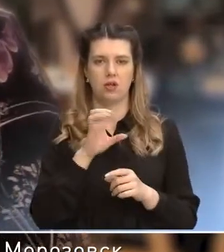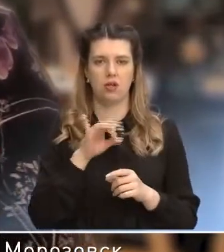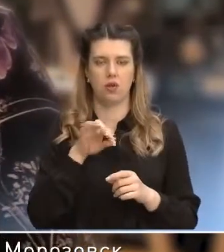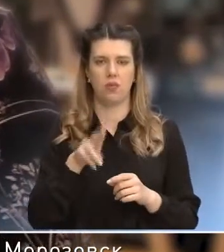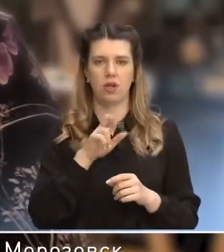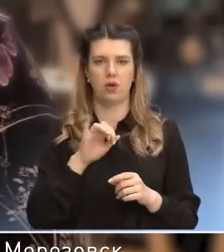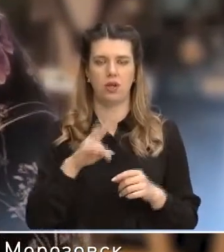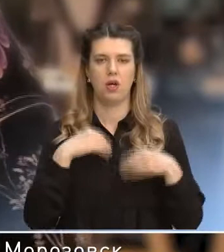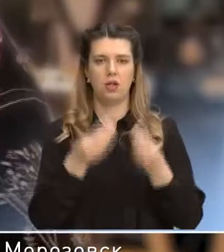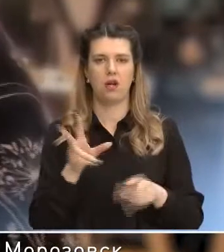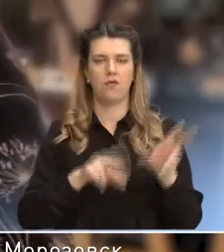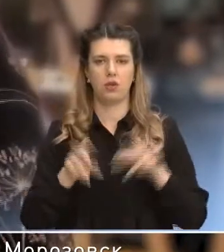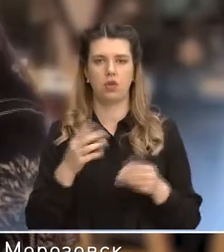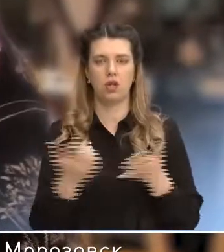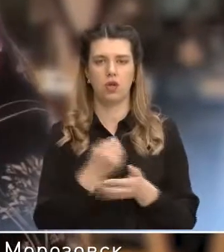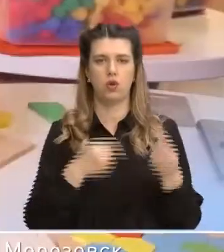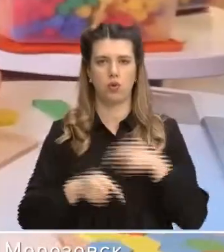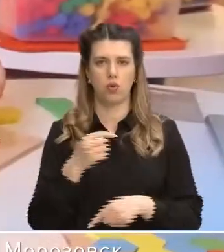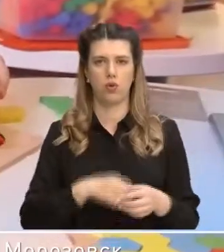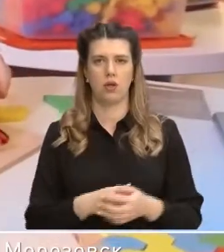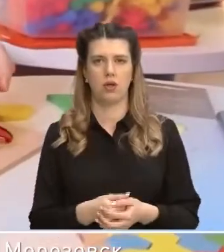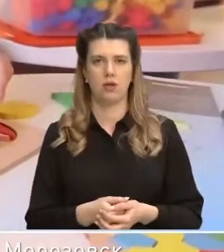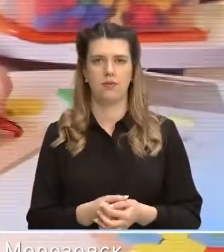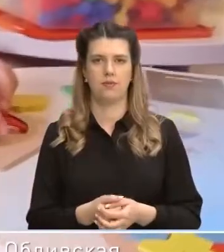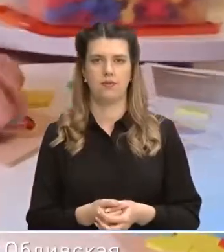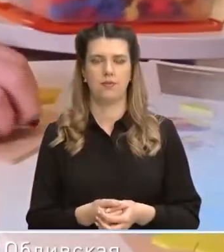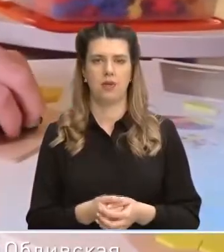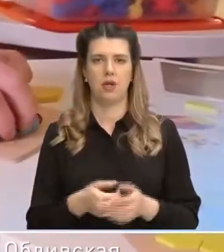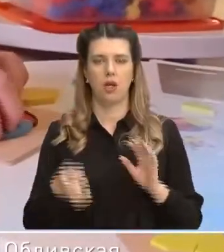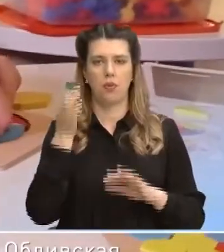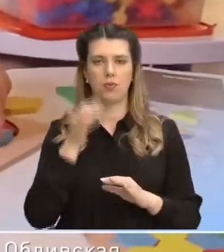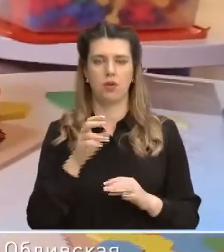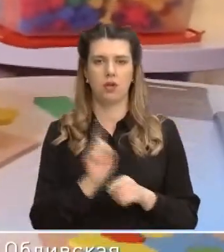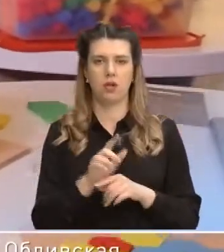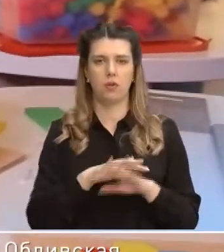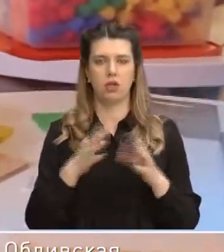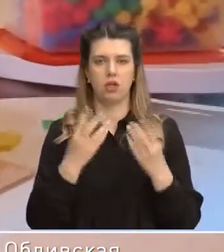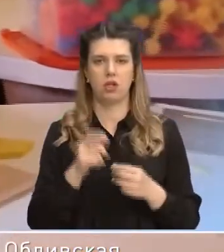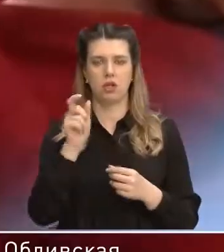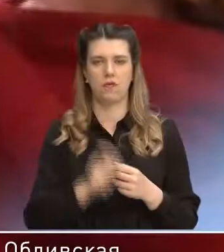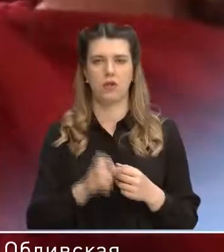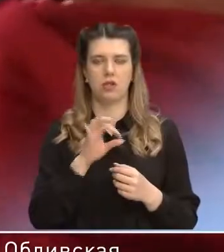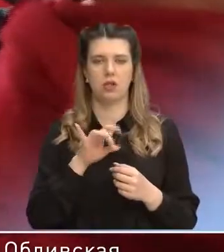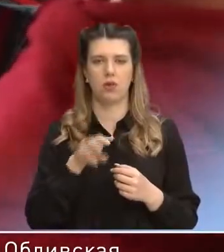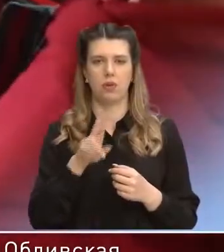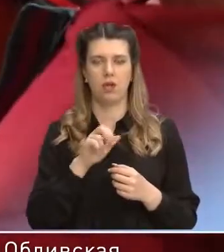Дауна. И мы дали им возможность найти друг друга. Напомню,